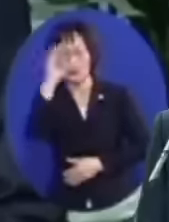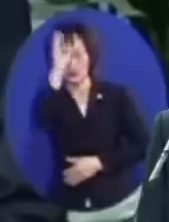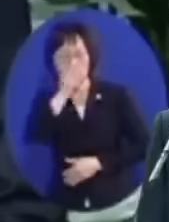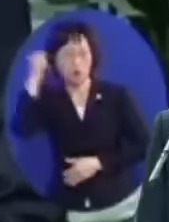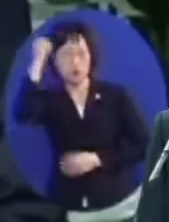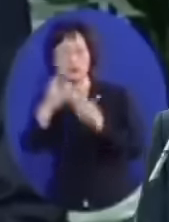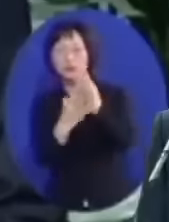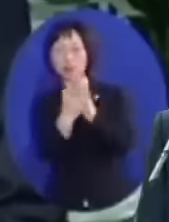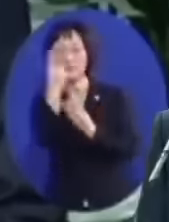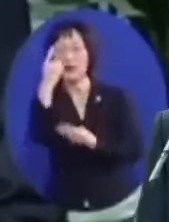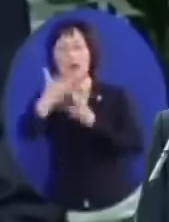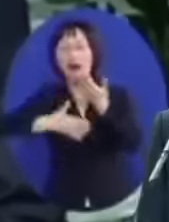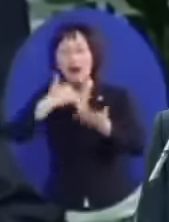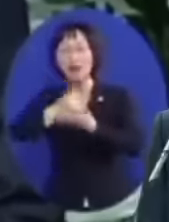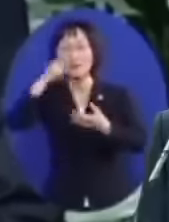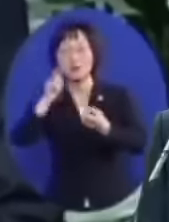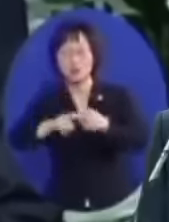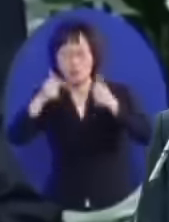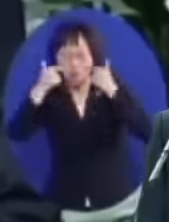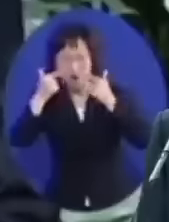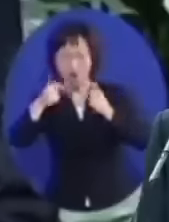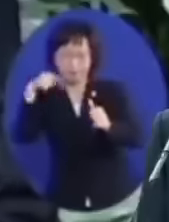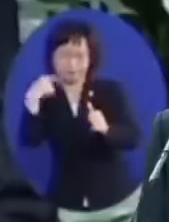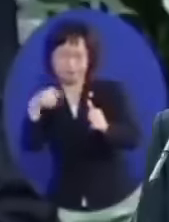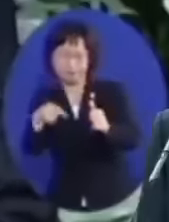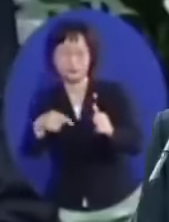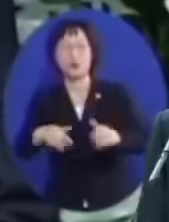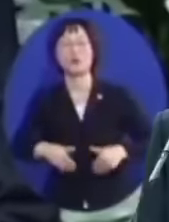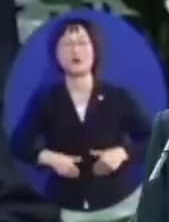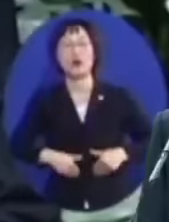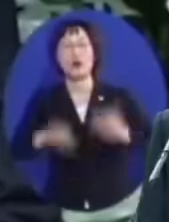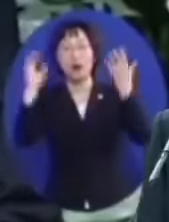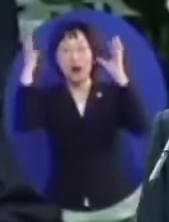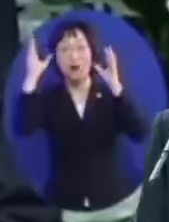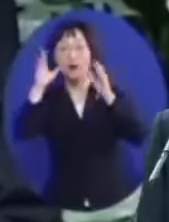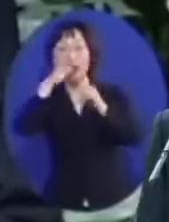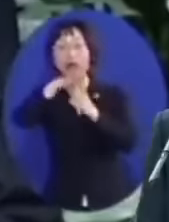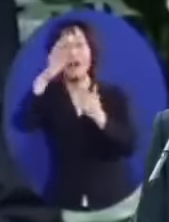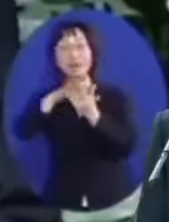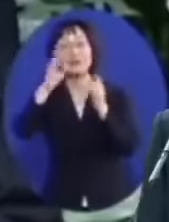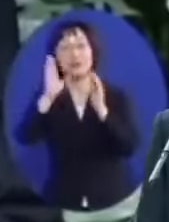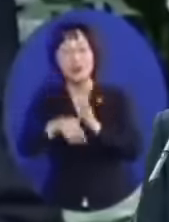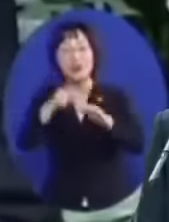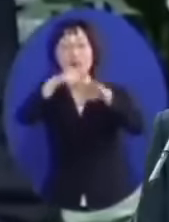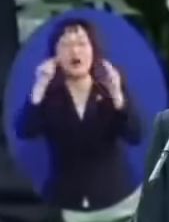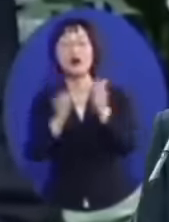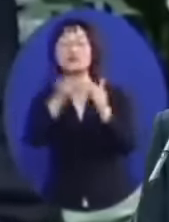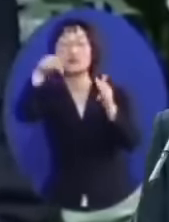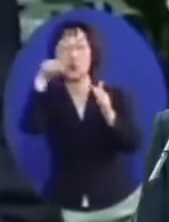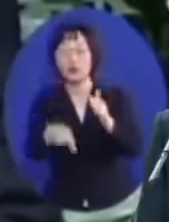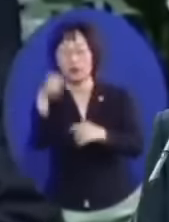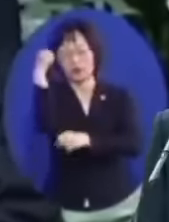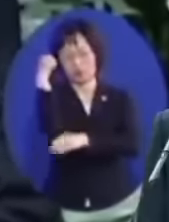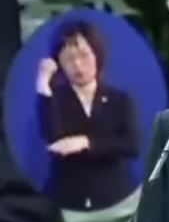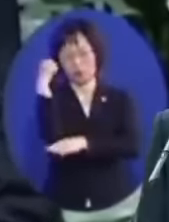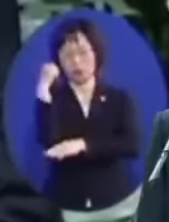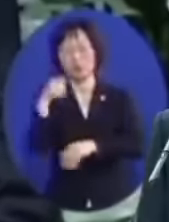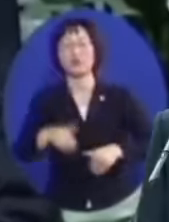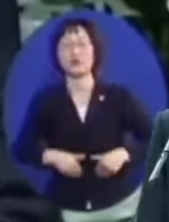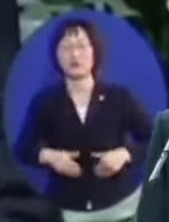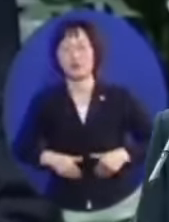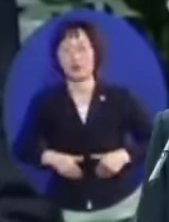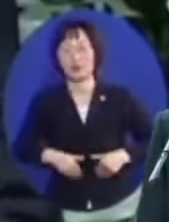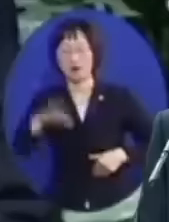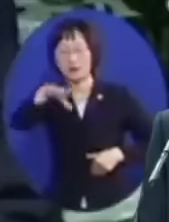하나님을 확실히 알게 해야 되는 것입니다. 어린아이 때 마음속에 기초를 잡아야 되는 것입니다.